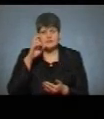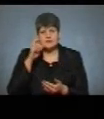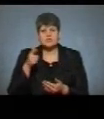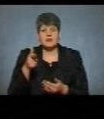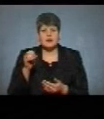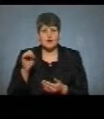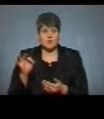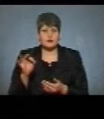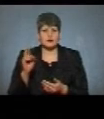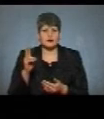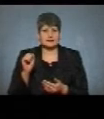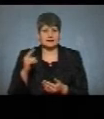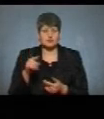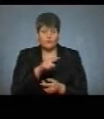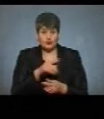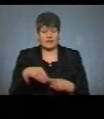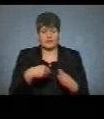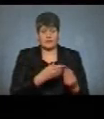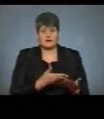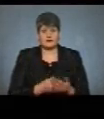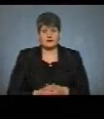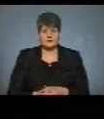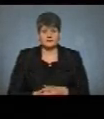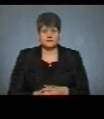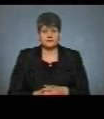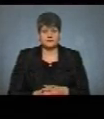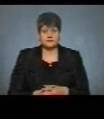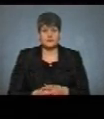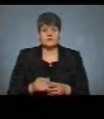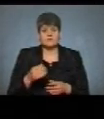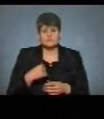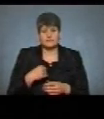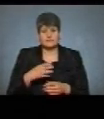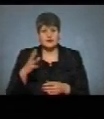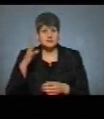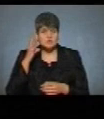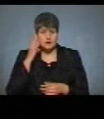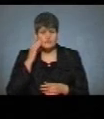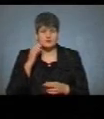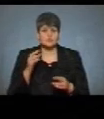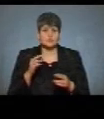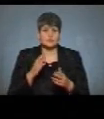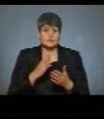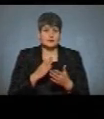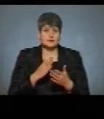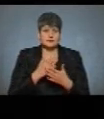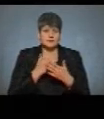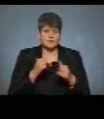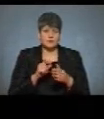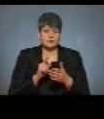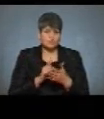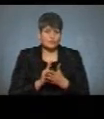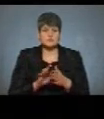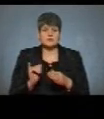Держгеокадастр, щоб вони надали дану документацію. Вважаємо, що тут має місце зловживання правами і обов'язками, тому просимо